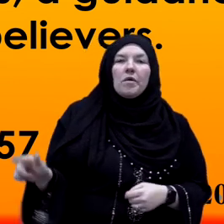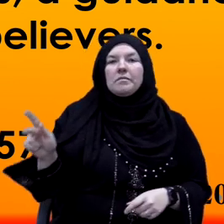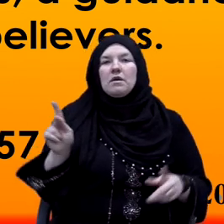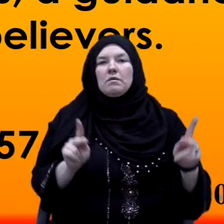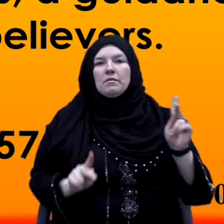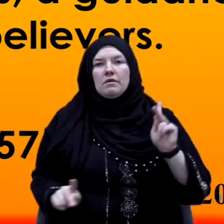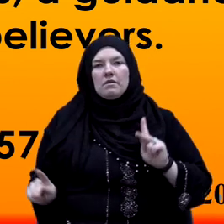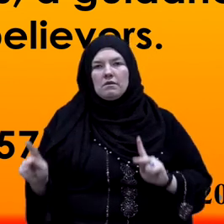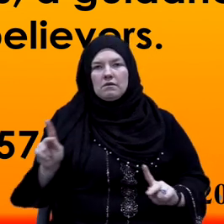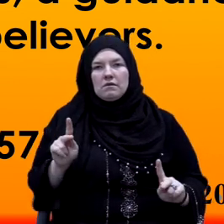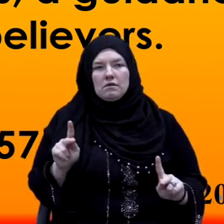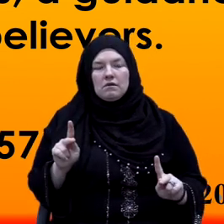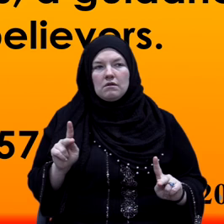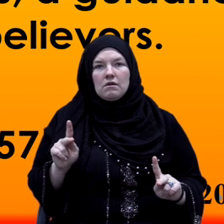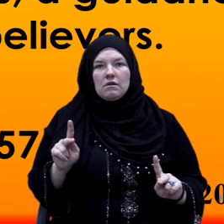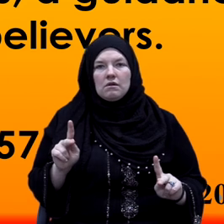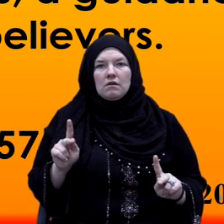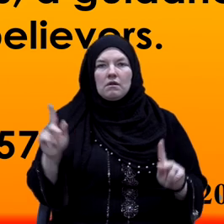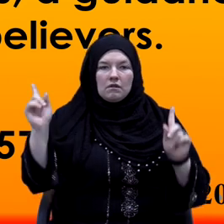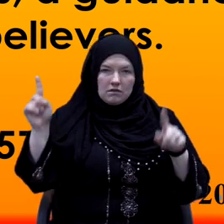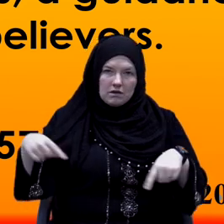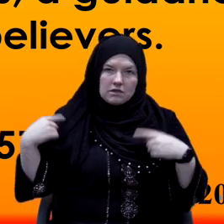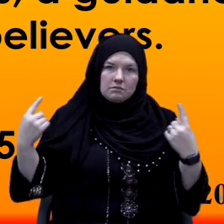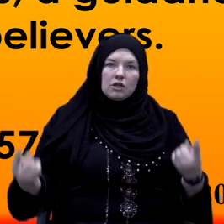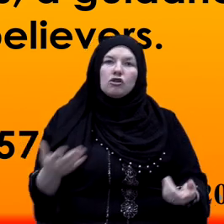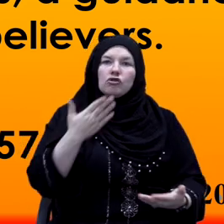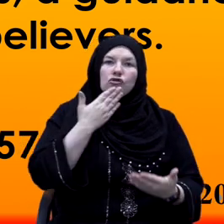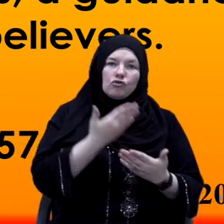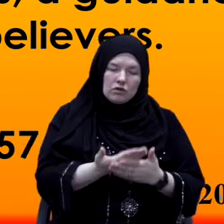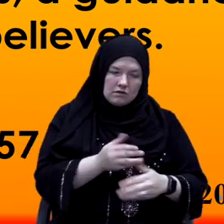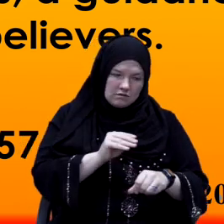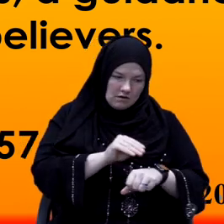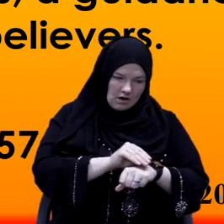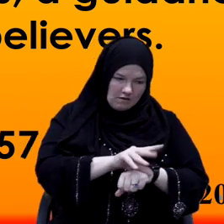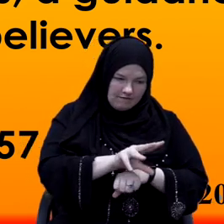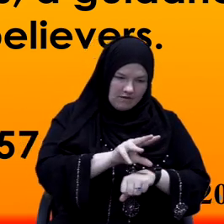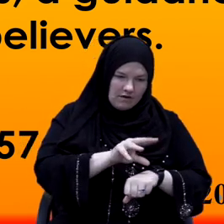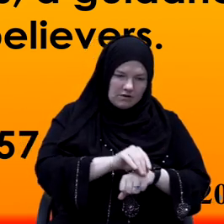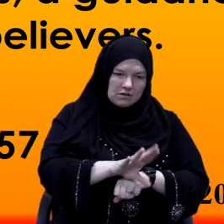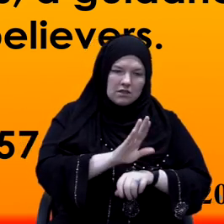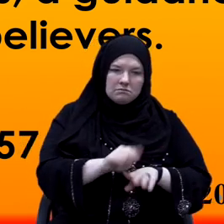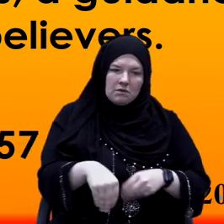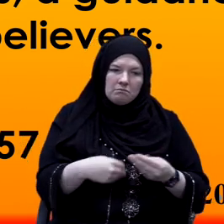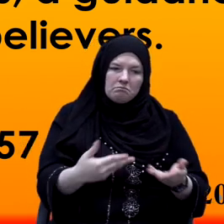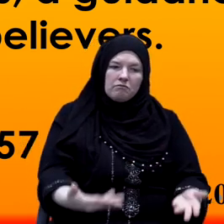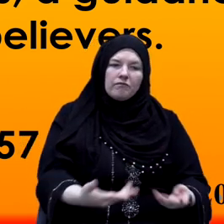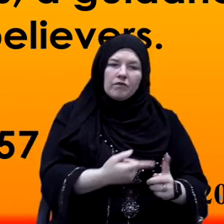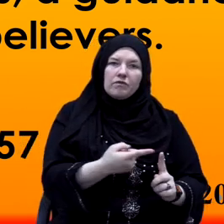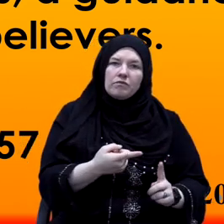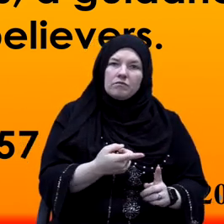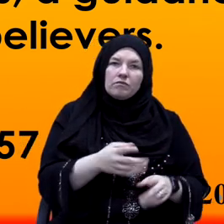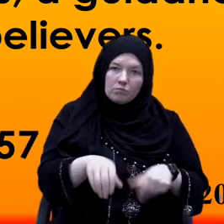ربكم. There has been a good advice and admonishment that has come to you from Allah.